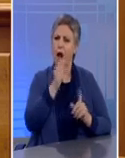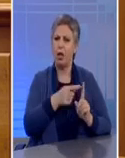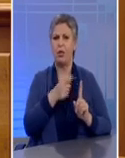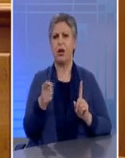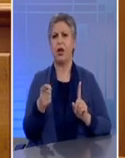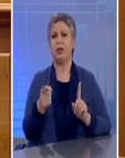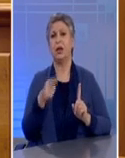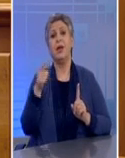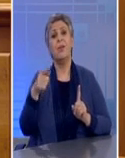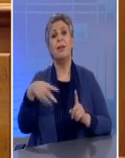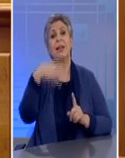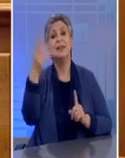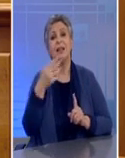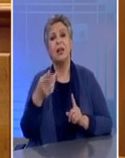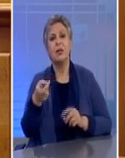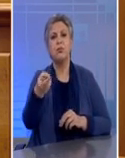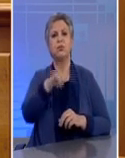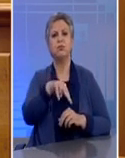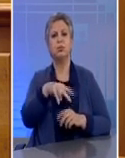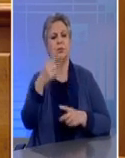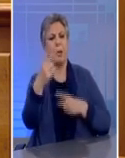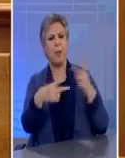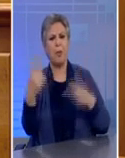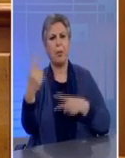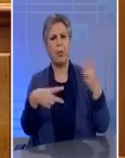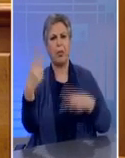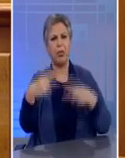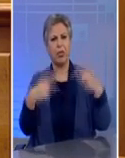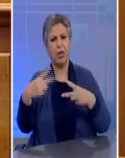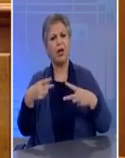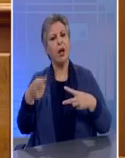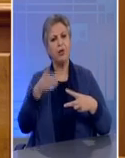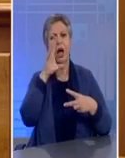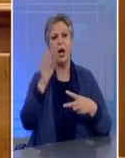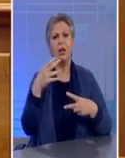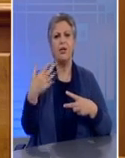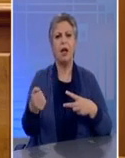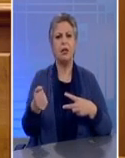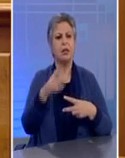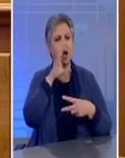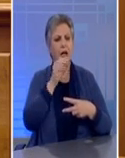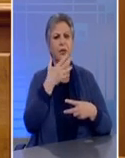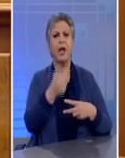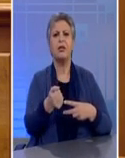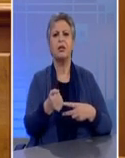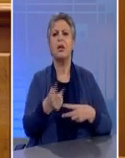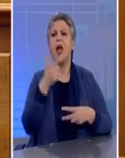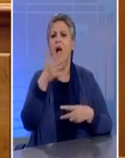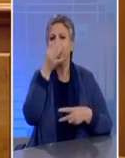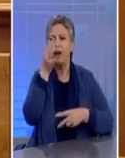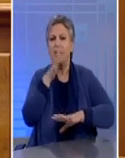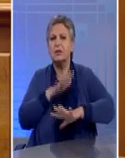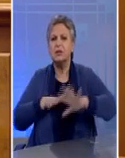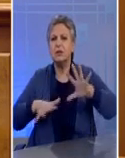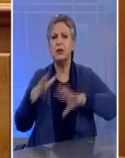οι Σιριζαίοι καταλογίζετε στη Νέα Δημοκρατία, πάλι αλήθεια λέτε. Είναι ένα σάπιο καθεστώς.